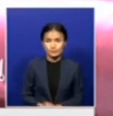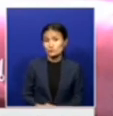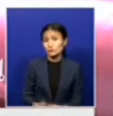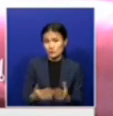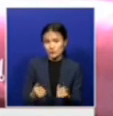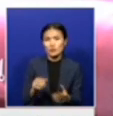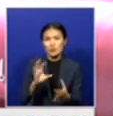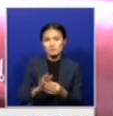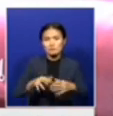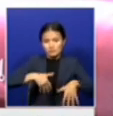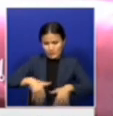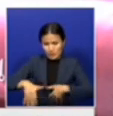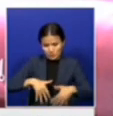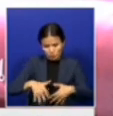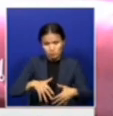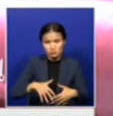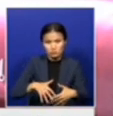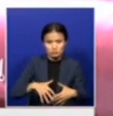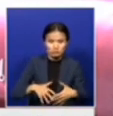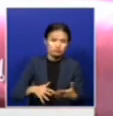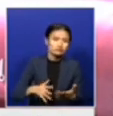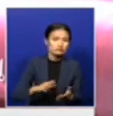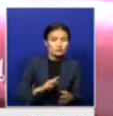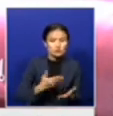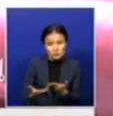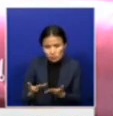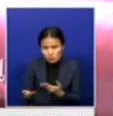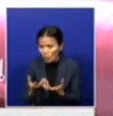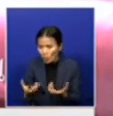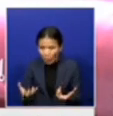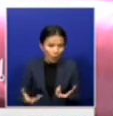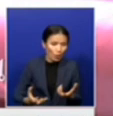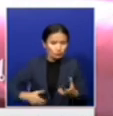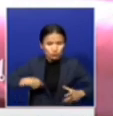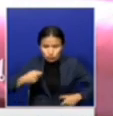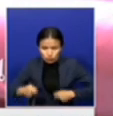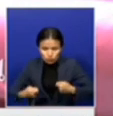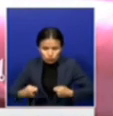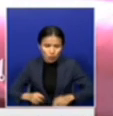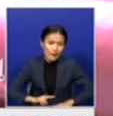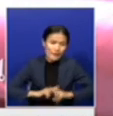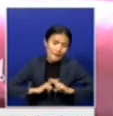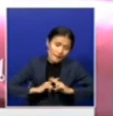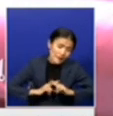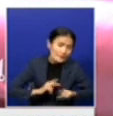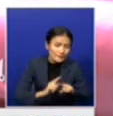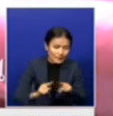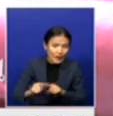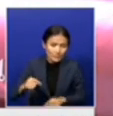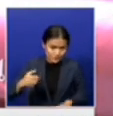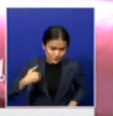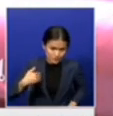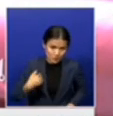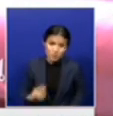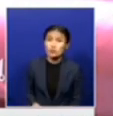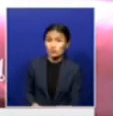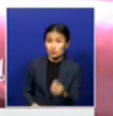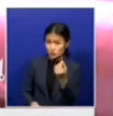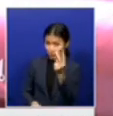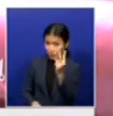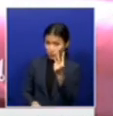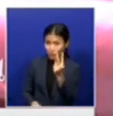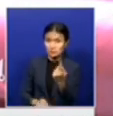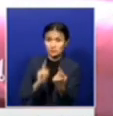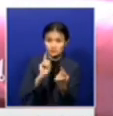ป็นกิจกรรมทางเศรษฐกิจนะครับที่ประกอบไปด้วยบุคคล2ฝ่ายคือผู้ซื้อและผู้ขายผ